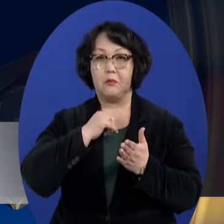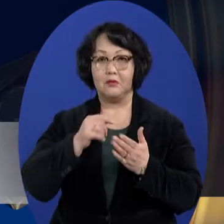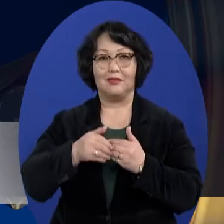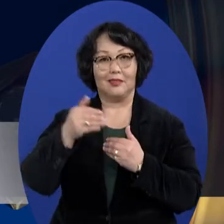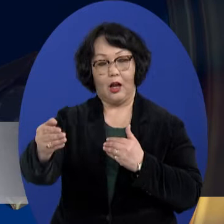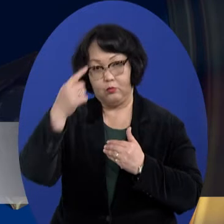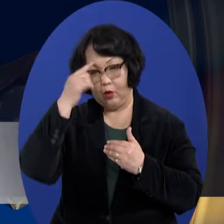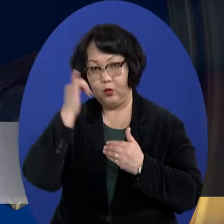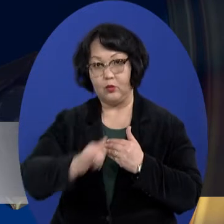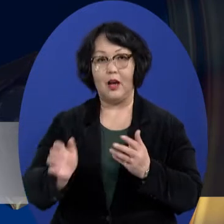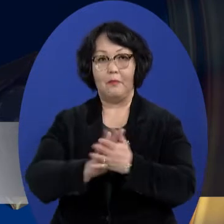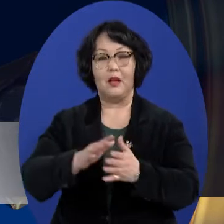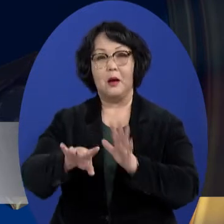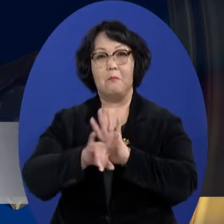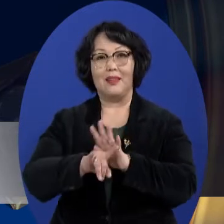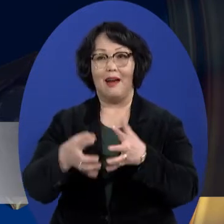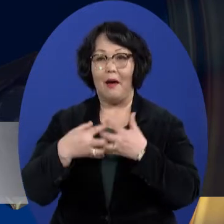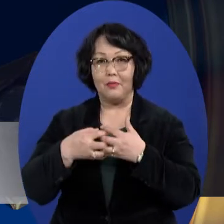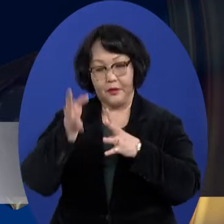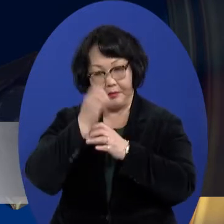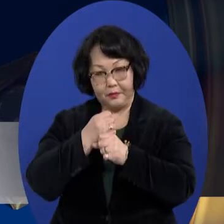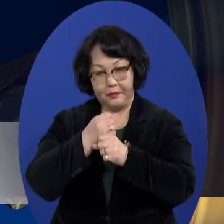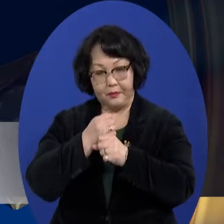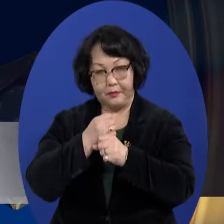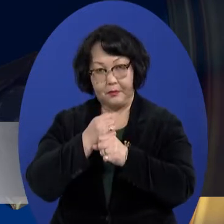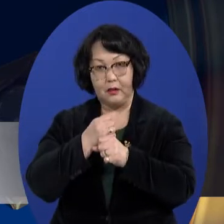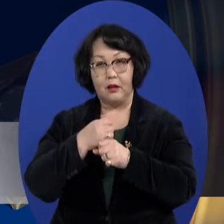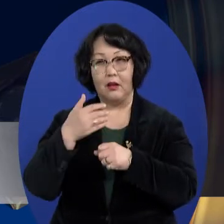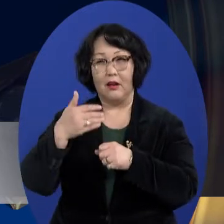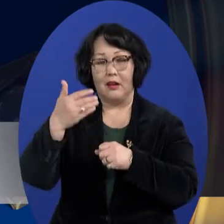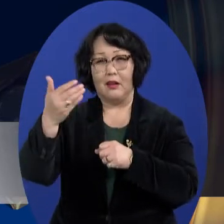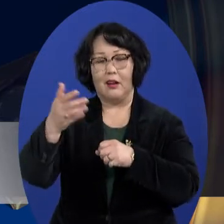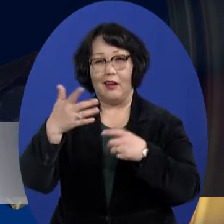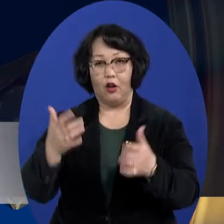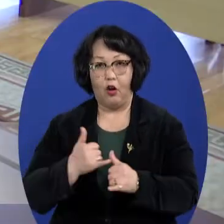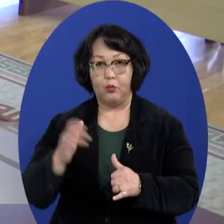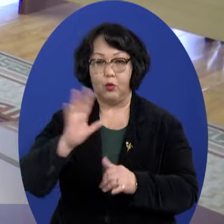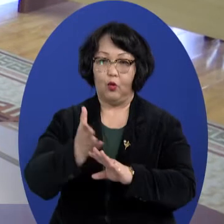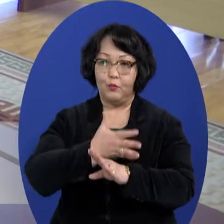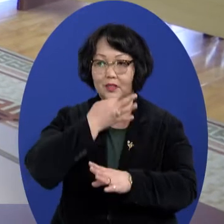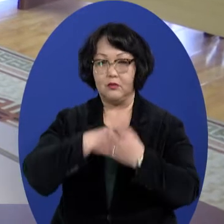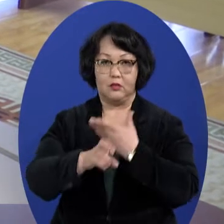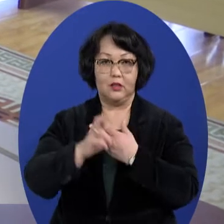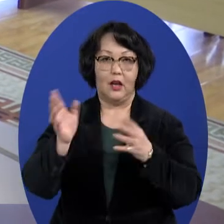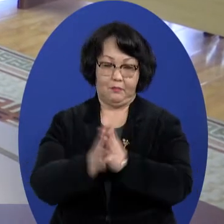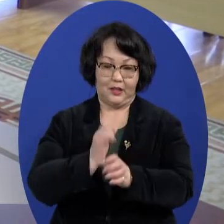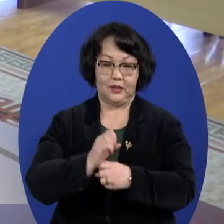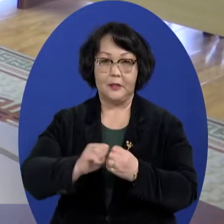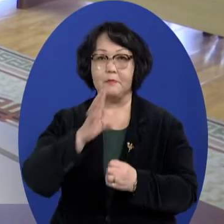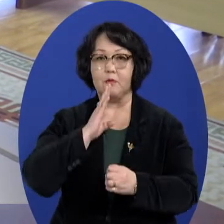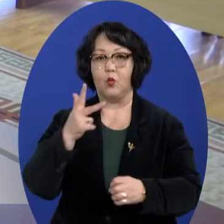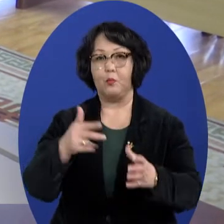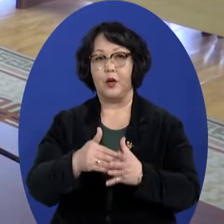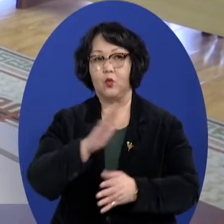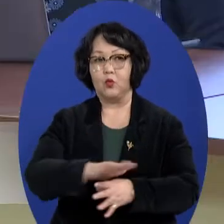хамтарч мал амьтдаас сорьц авч болцгүй эрсдлээс урьдчилан сэргийлэхэд хамтран ажиллах болно. Мөн халдар авсан 30,000 хүүхдийн